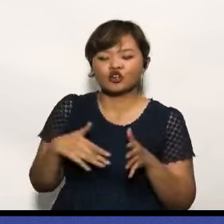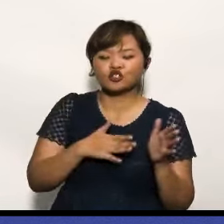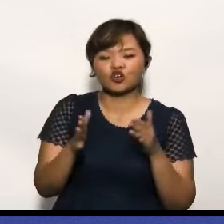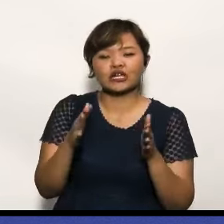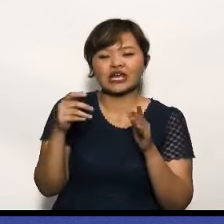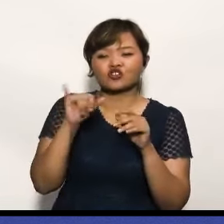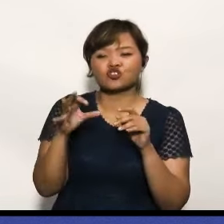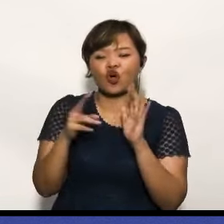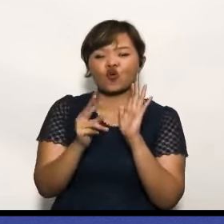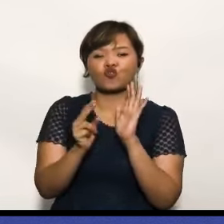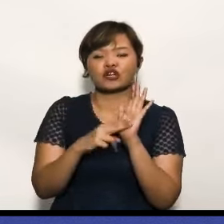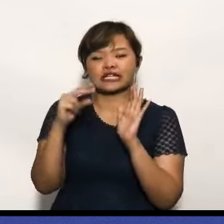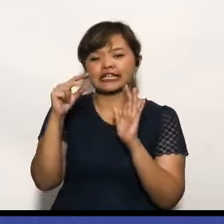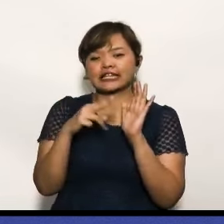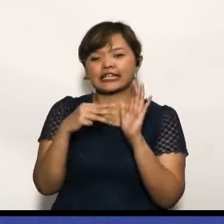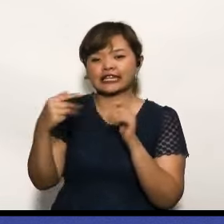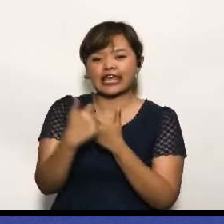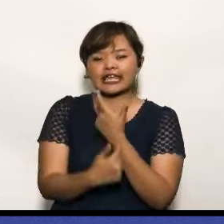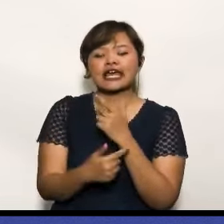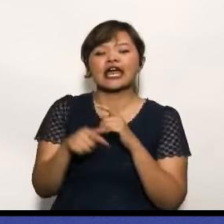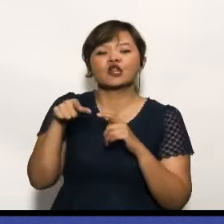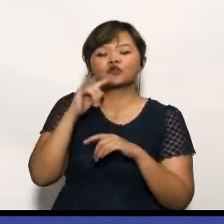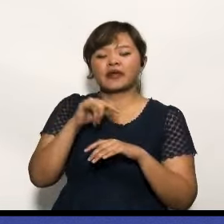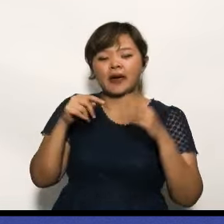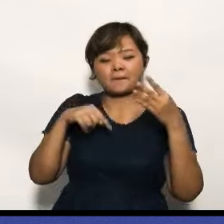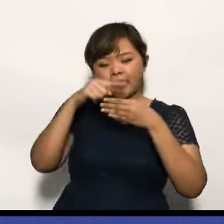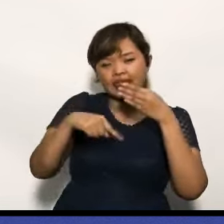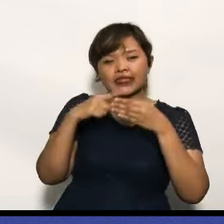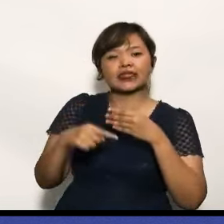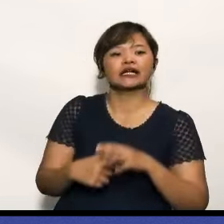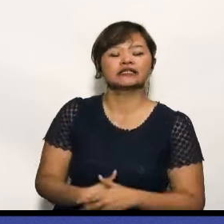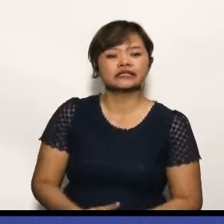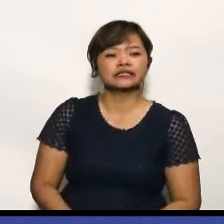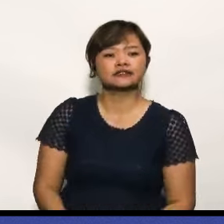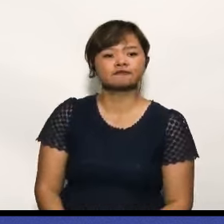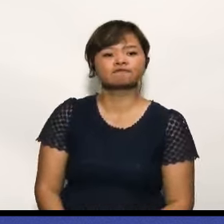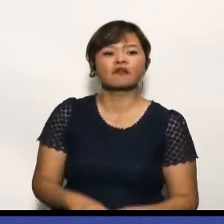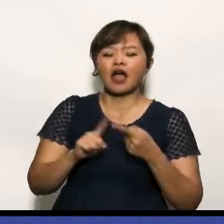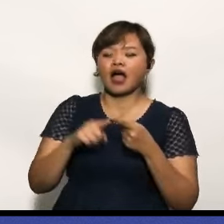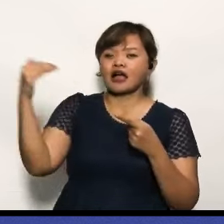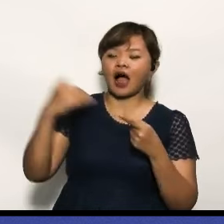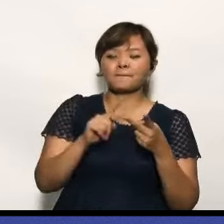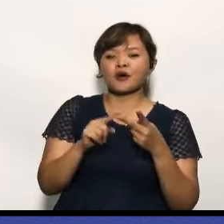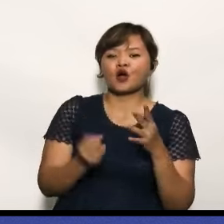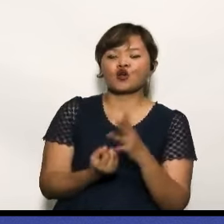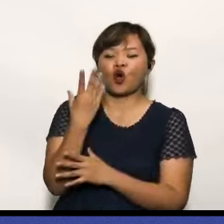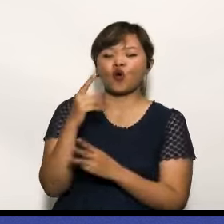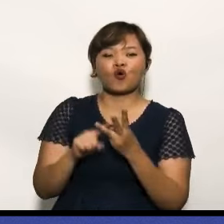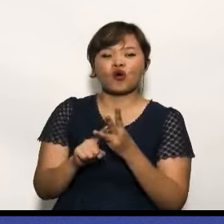Pernah lihat ya? Kalau saudara lihat, ada 4 bagian di sini, yaitu come, grow, serve, dan